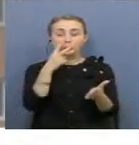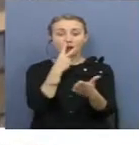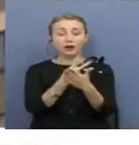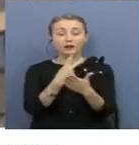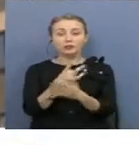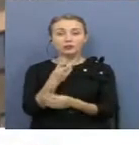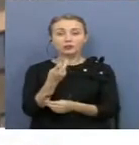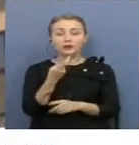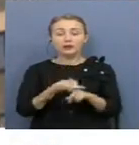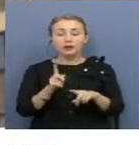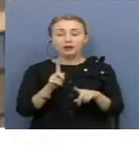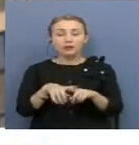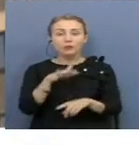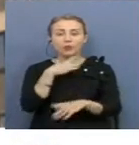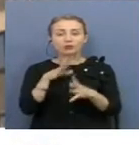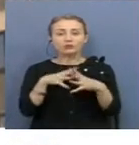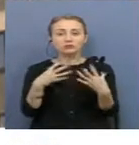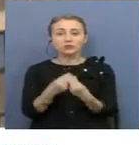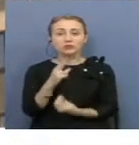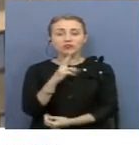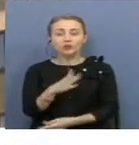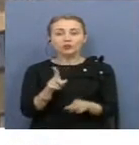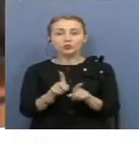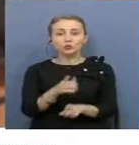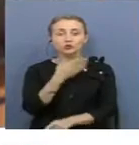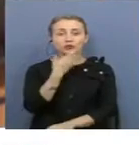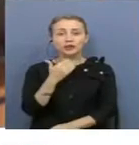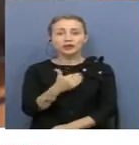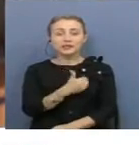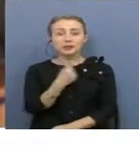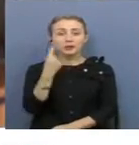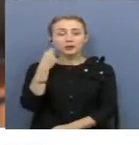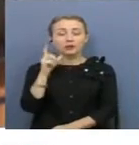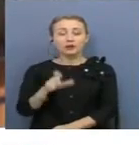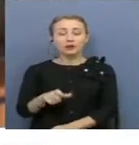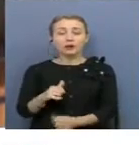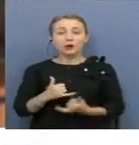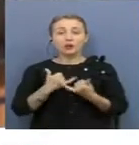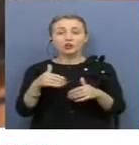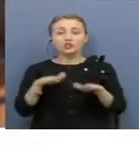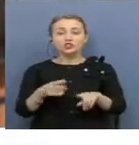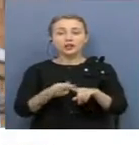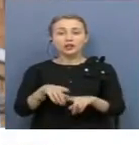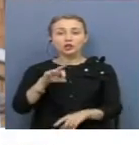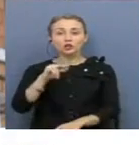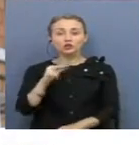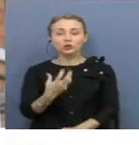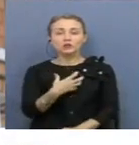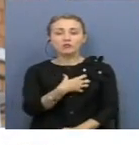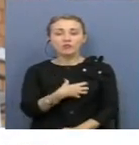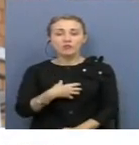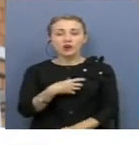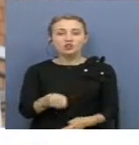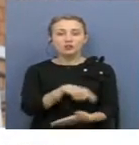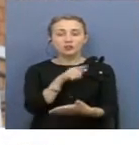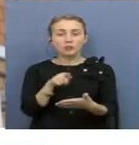отбасылар әлі де өз баспаналарын ала алмай әлек. Бұл әлеуметтік әрі өзекті мәселе. Осы түйткілдің алдын алуда дергезінде 5 бастама